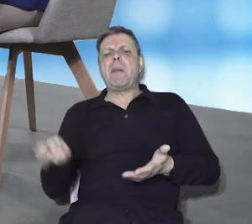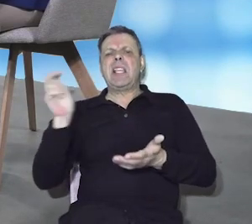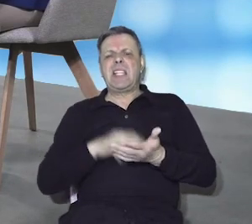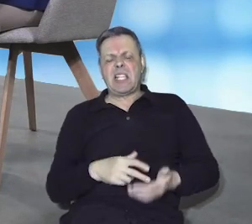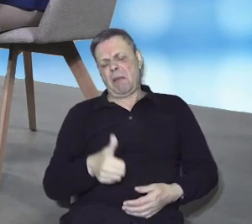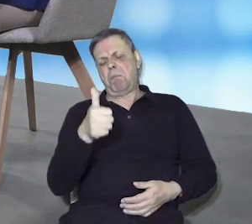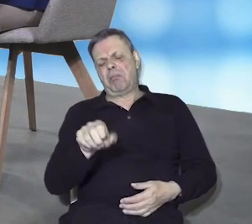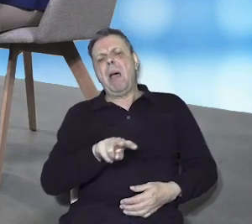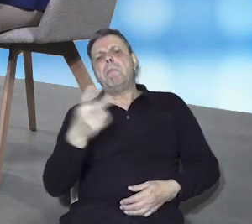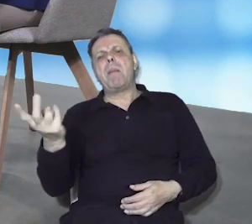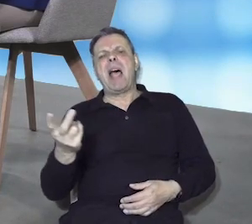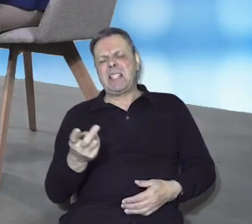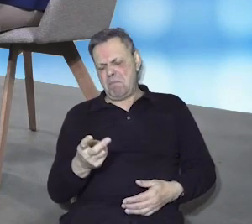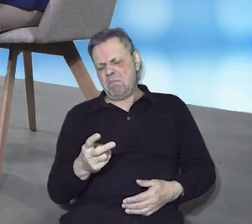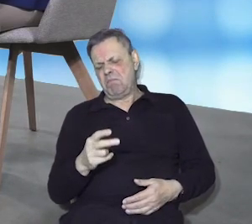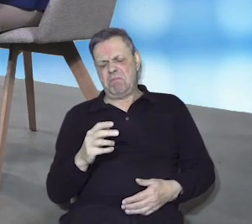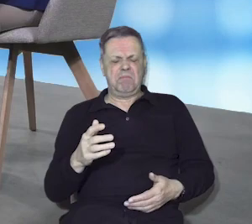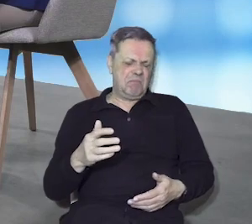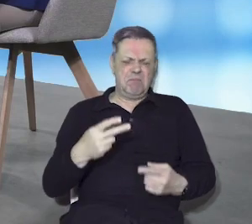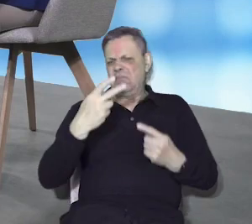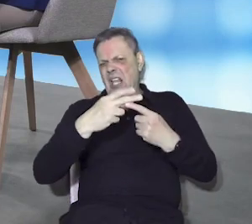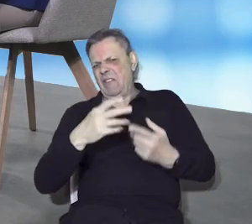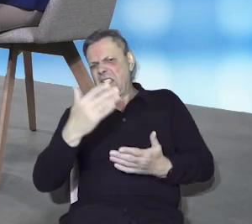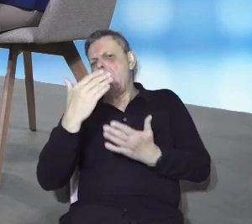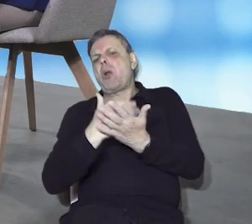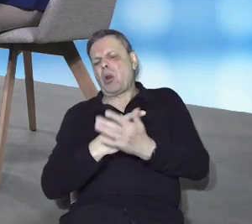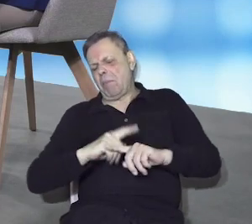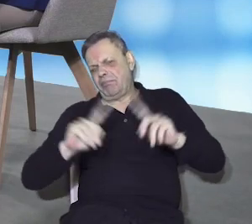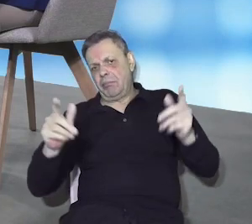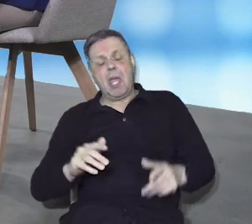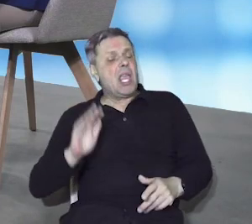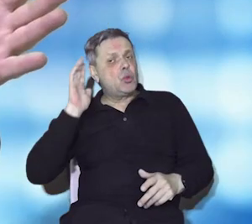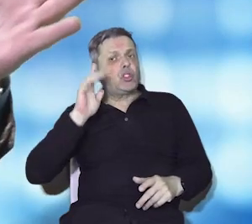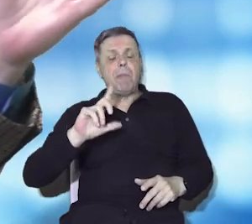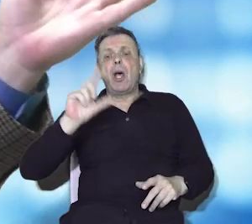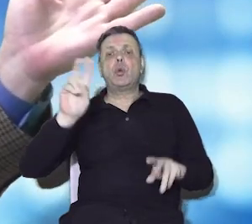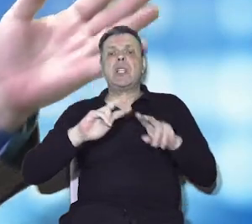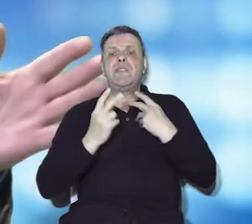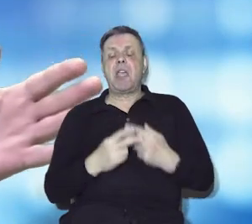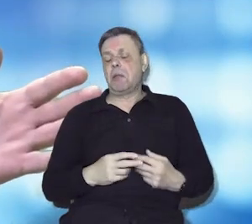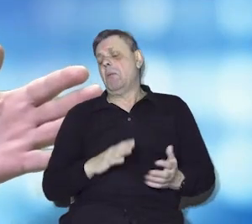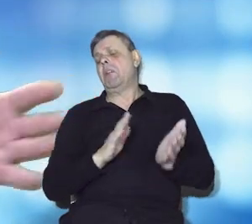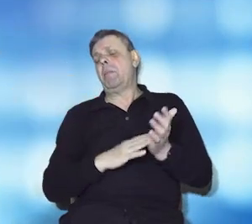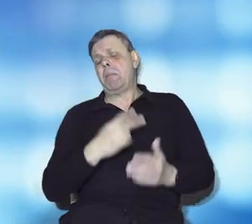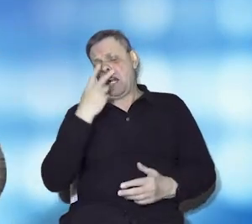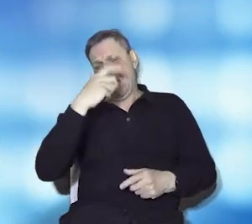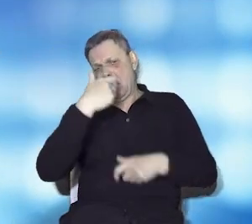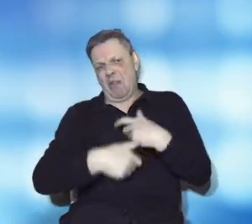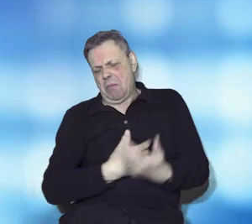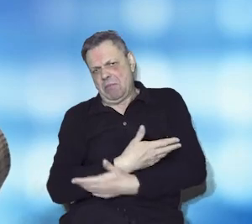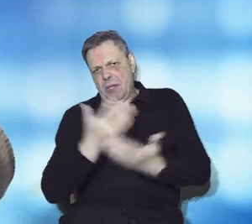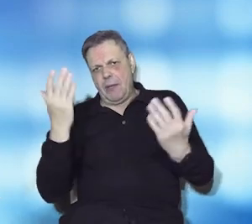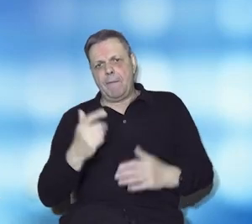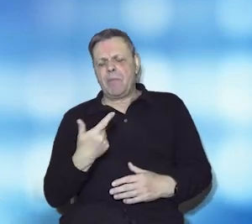stisnem, prebacim kanala, slušam glazbu i drugi svijet. Gledam film, nije bitno, jesam se ja